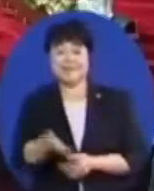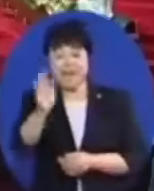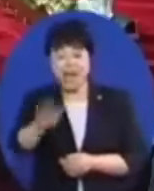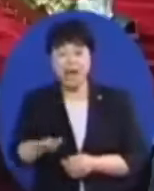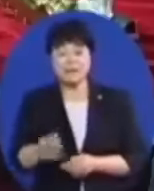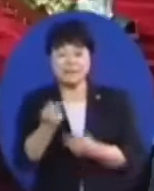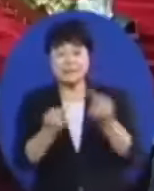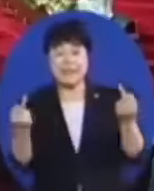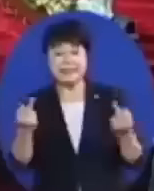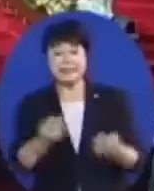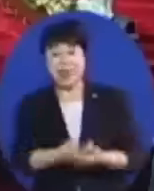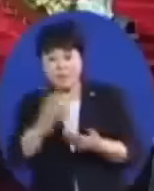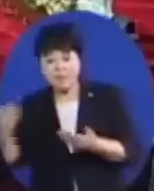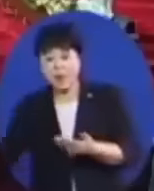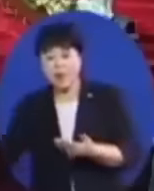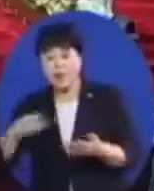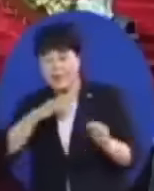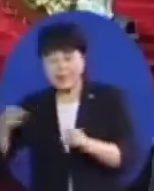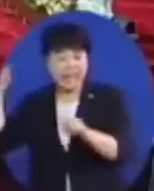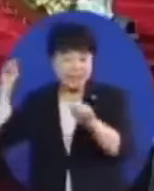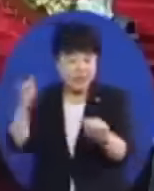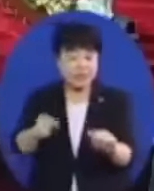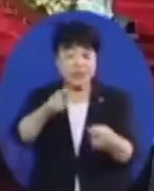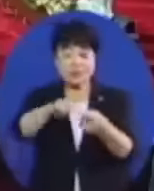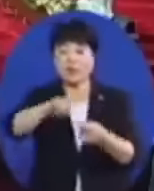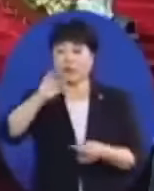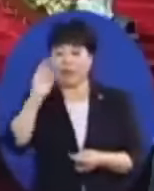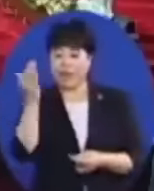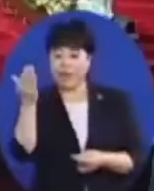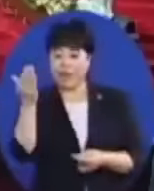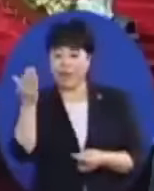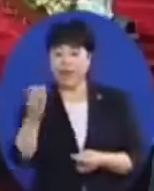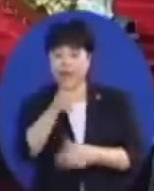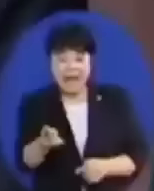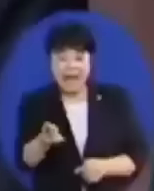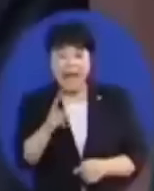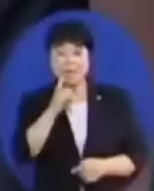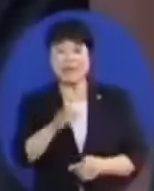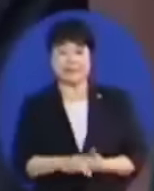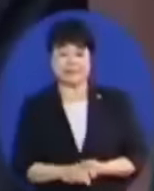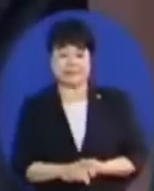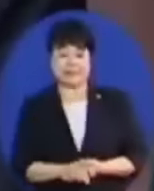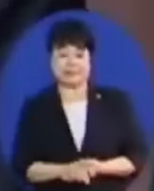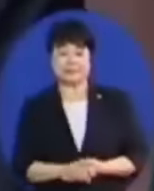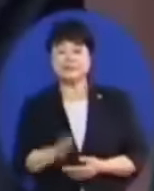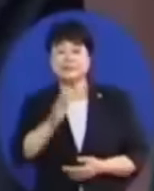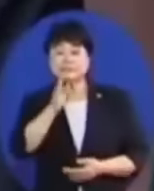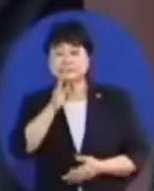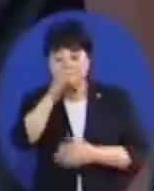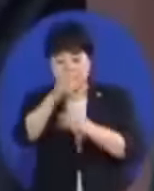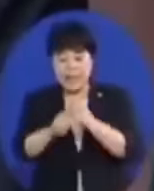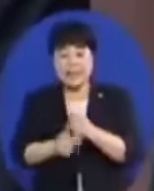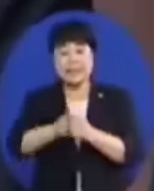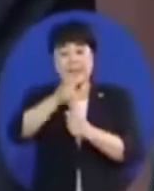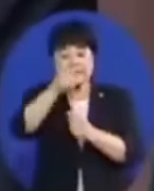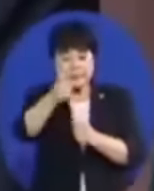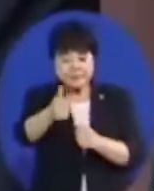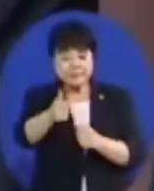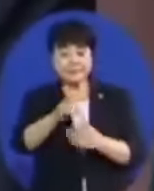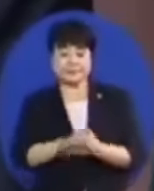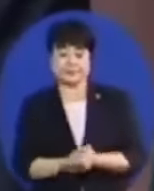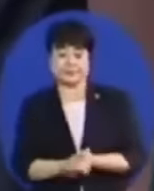그리하면 이 산들을 명하여 저 바다에 던지라도 된다고 했는데 여기 하나님을 믿으라는 에케테 피스틴 데우라고 말인데